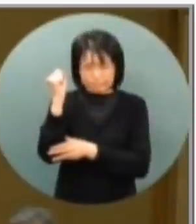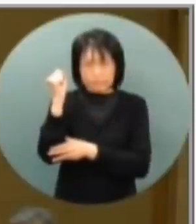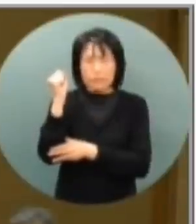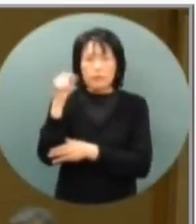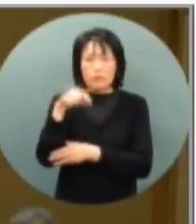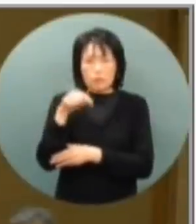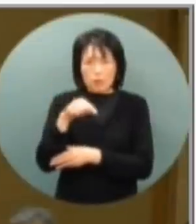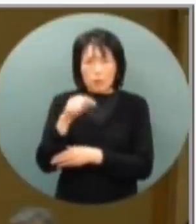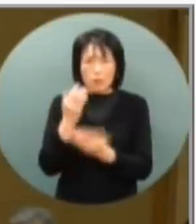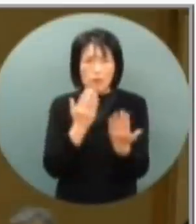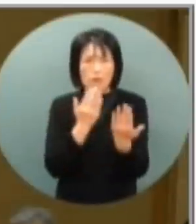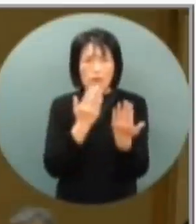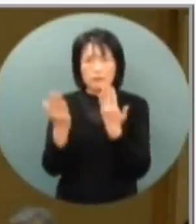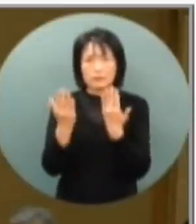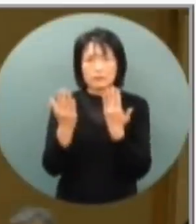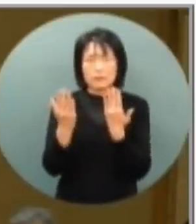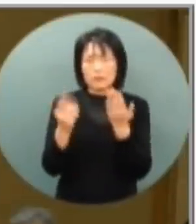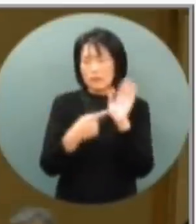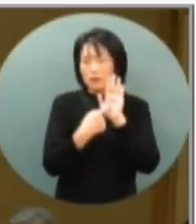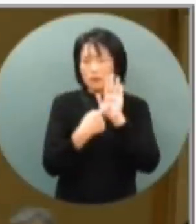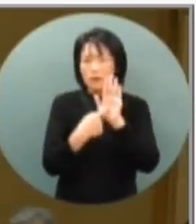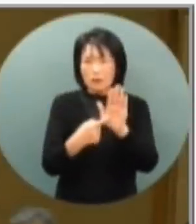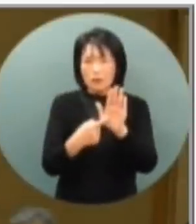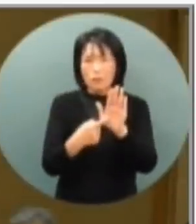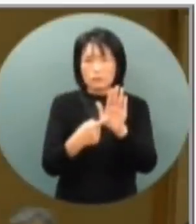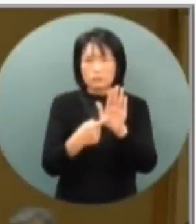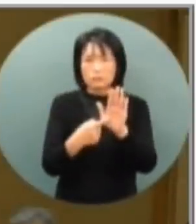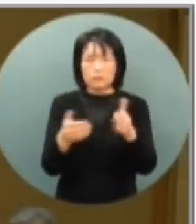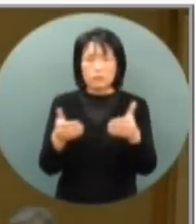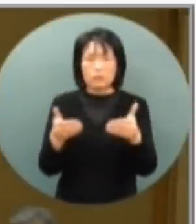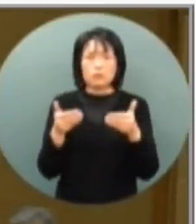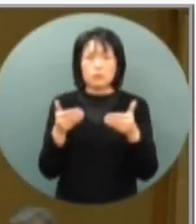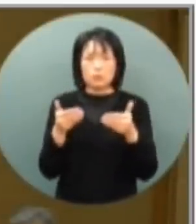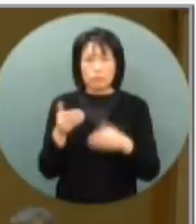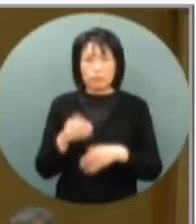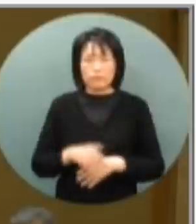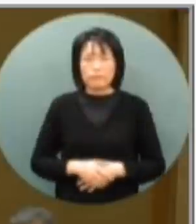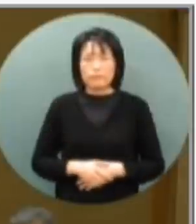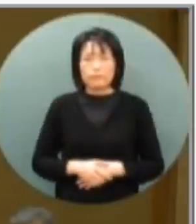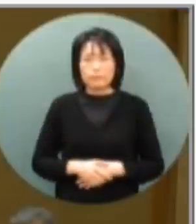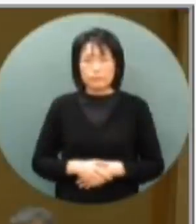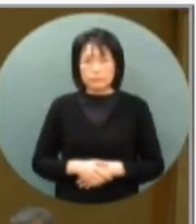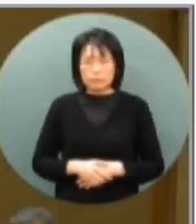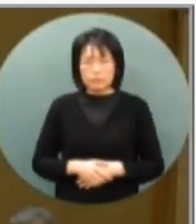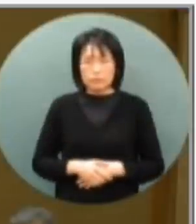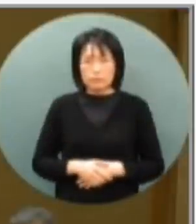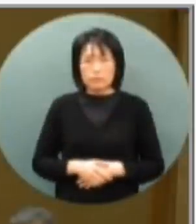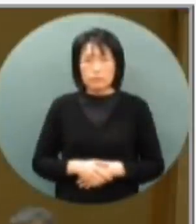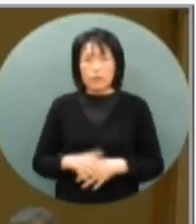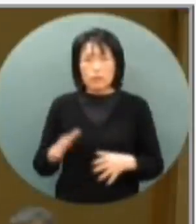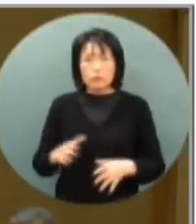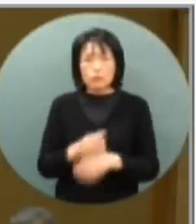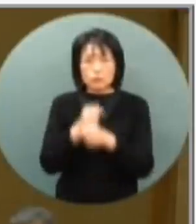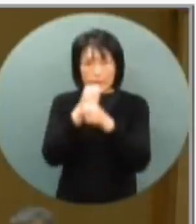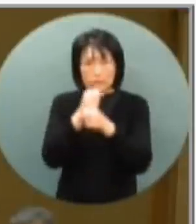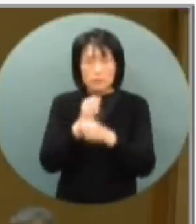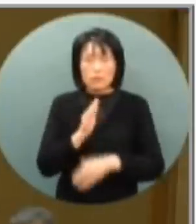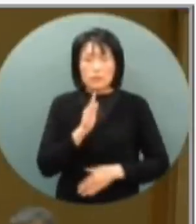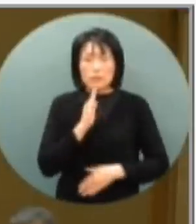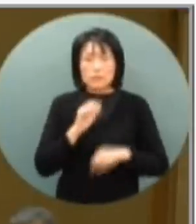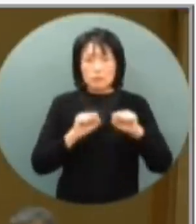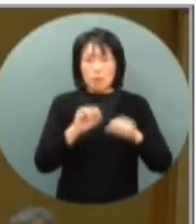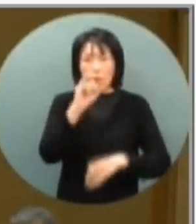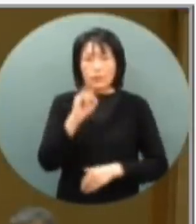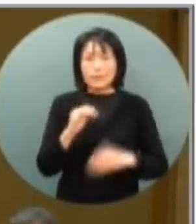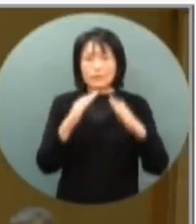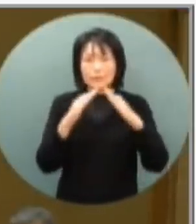確にすべき時が来ているんじゃないかなというふうに思うんです。すなわちその実行委員会の